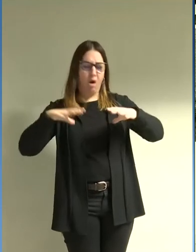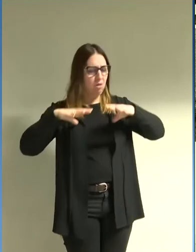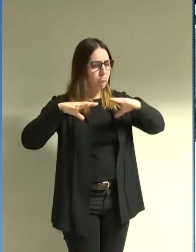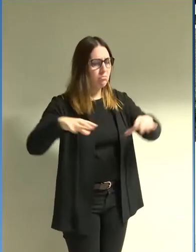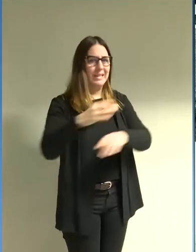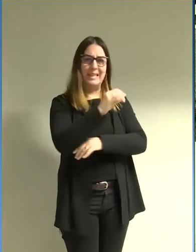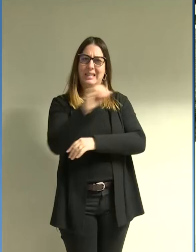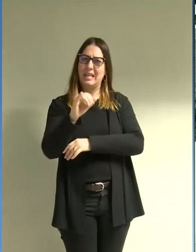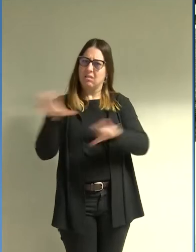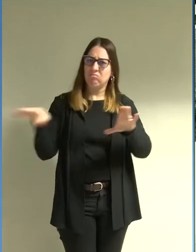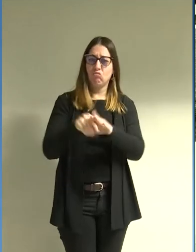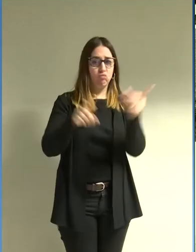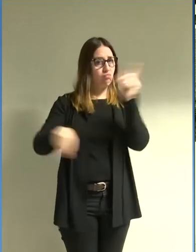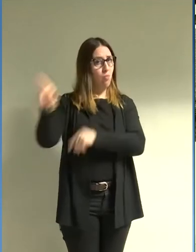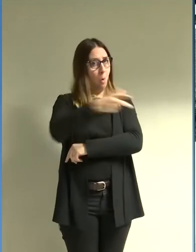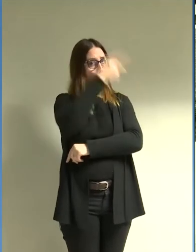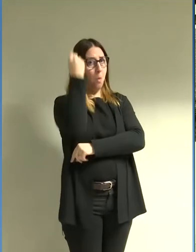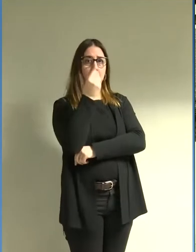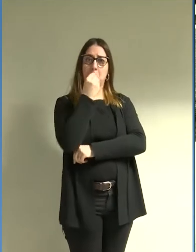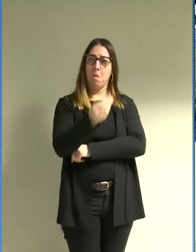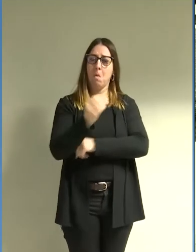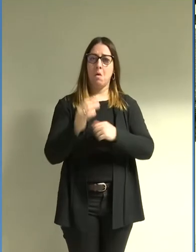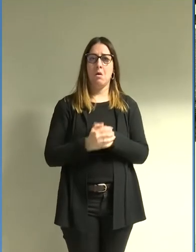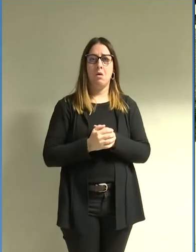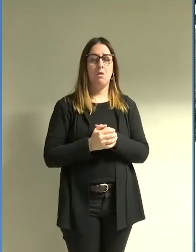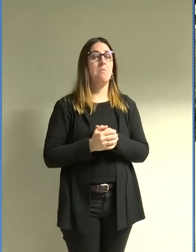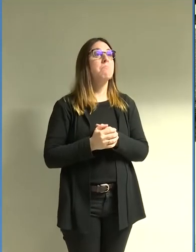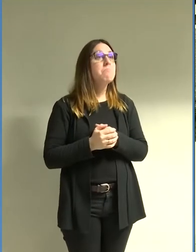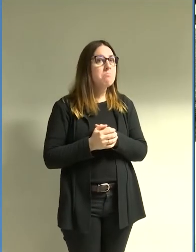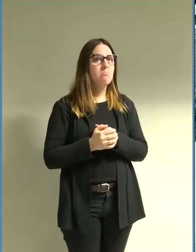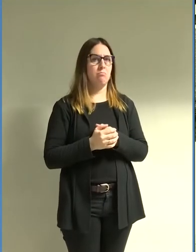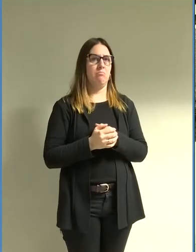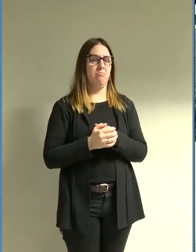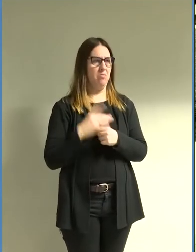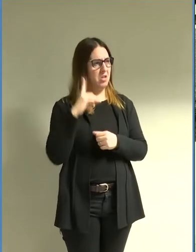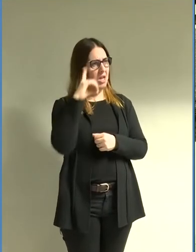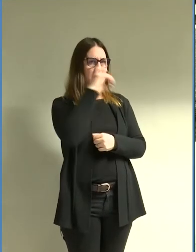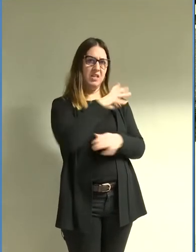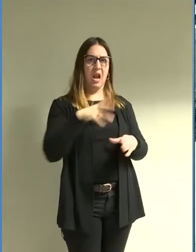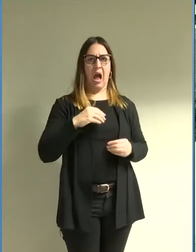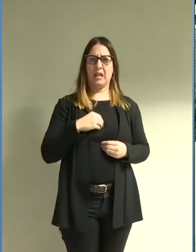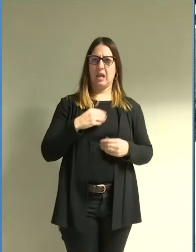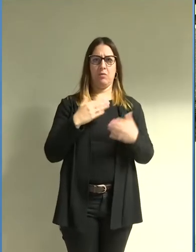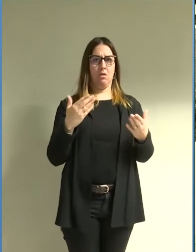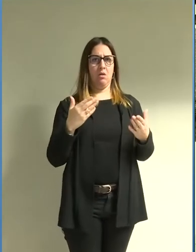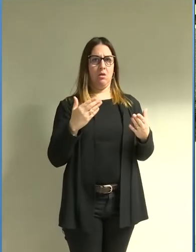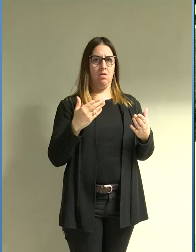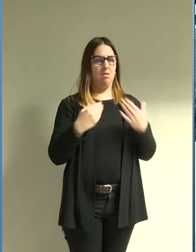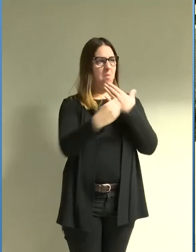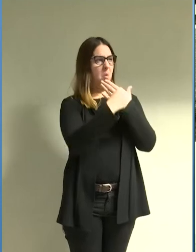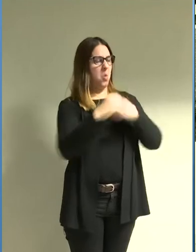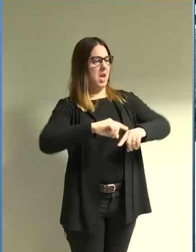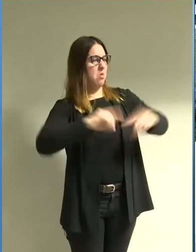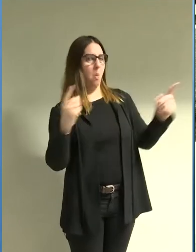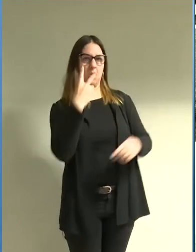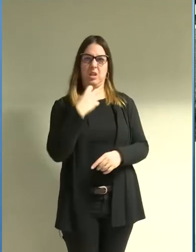citoyens indépendants je trouve assez malaisé de dire que c'est un déni des conseils ni des